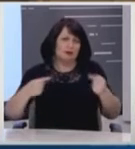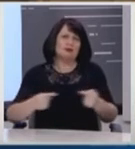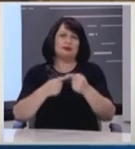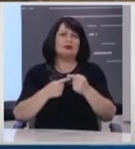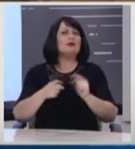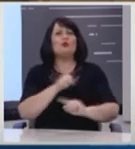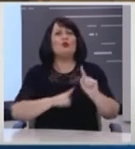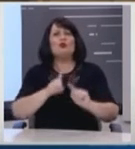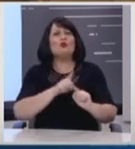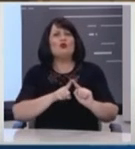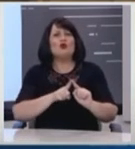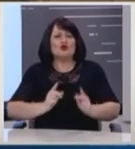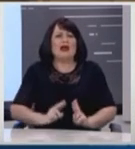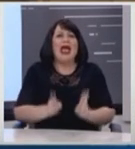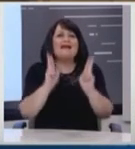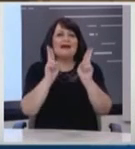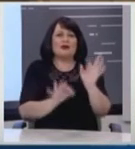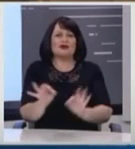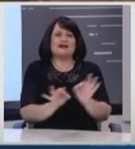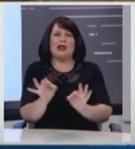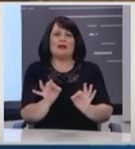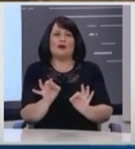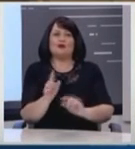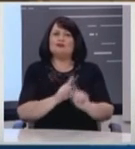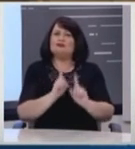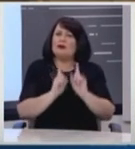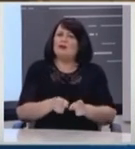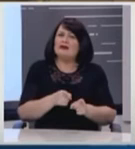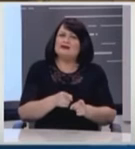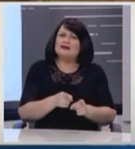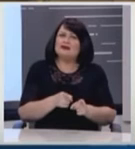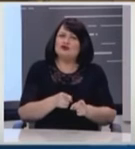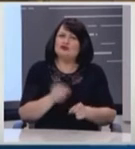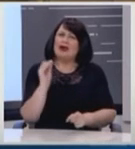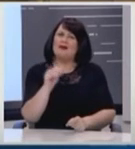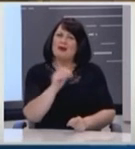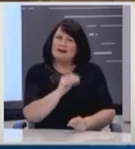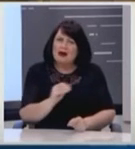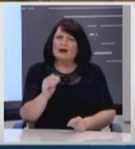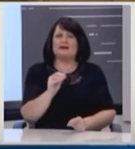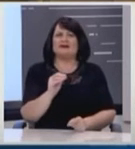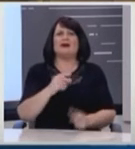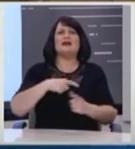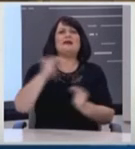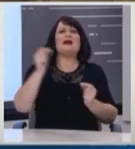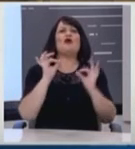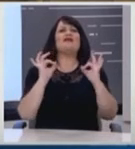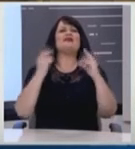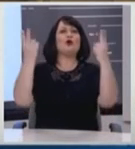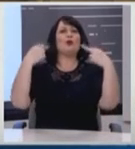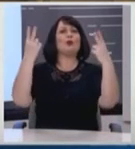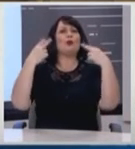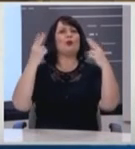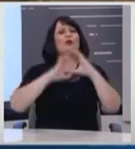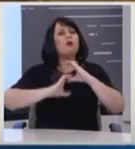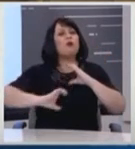ποιοι ενεργειακοί σχεδιασμοί θα επικρατήσουν για την εκμετάλλευση και μεταφορά του κυπριακού φυσικού αερίου και άλλων